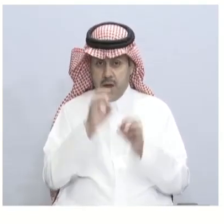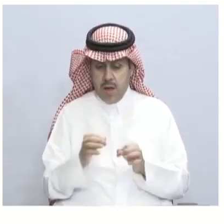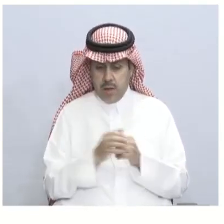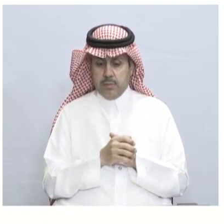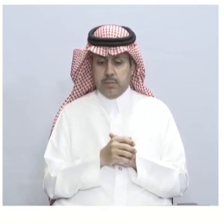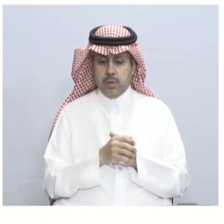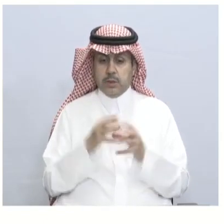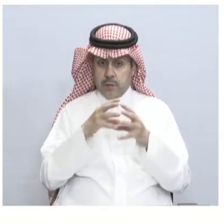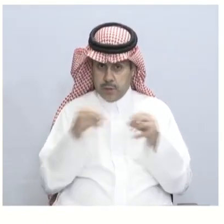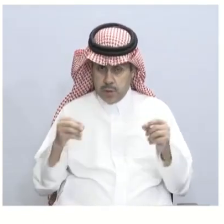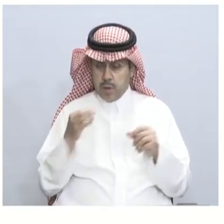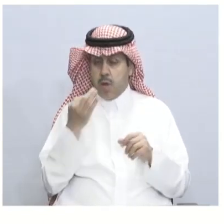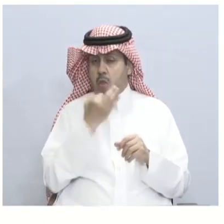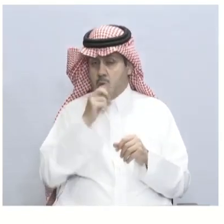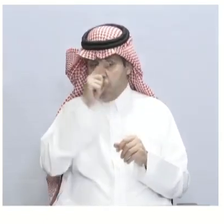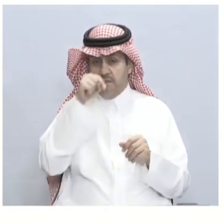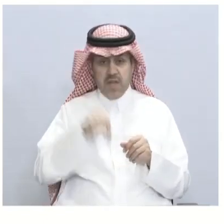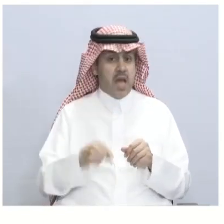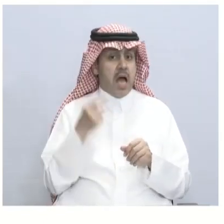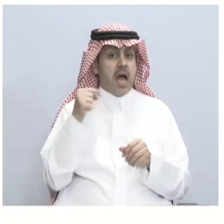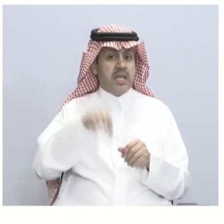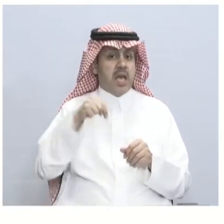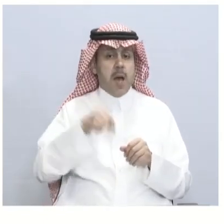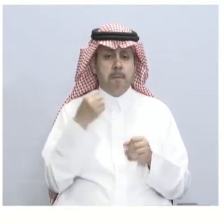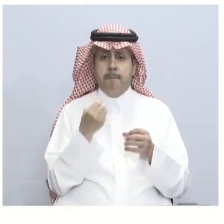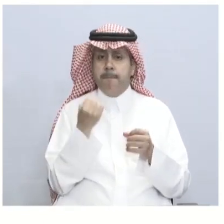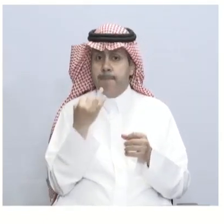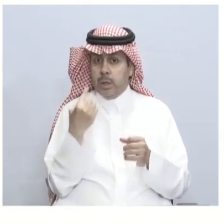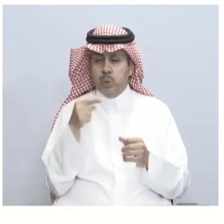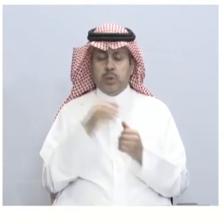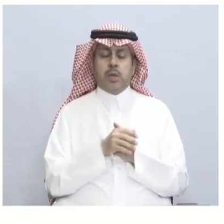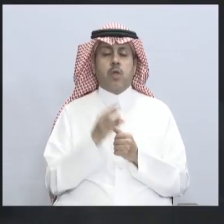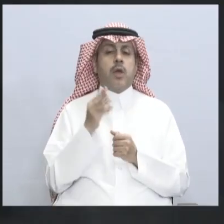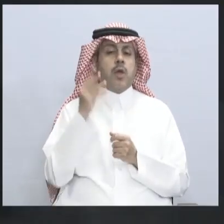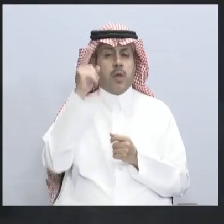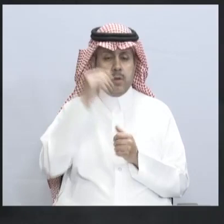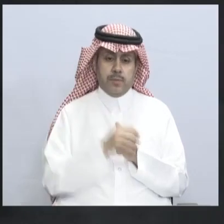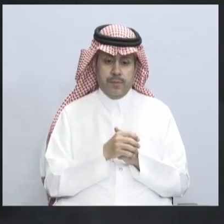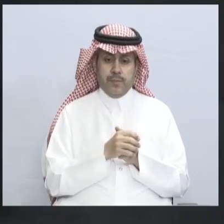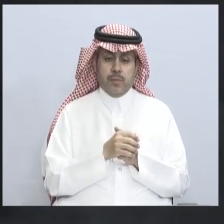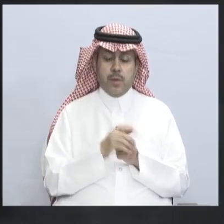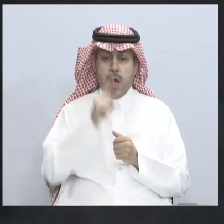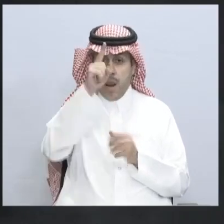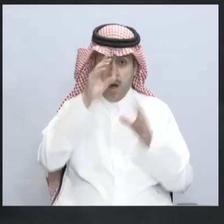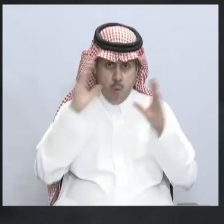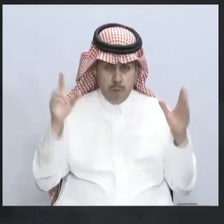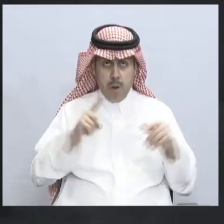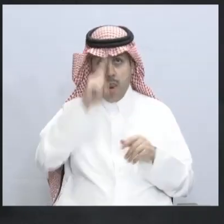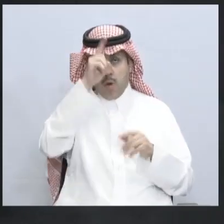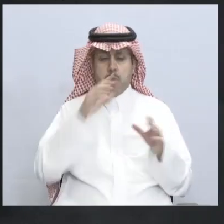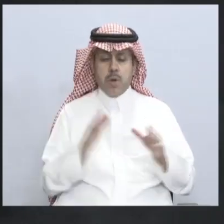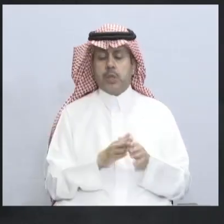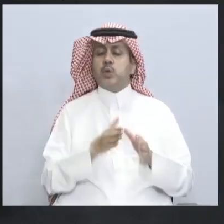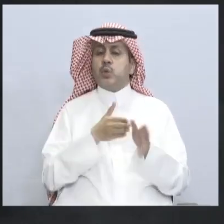معدودات فاذا يا ابنائي التكبير في العيدين سنه وهو ماذا من السنن